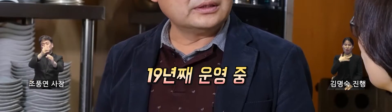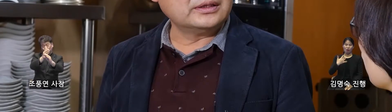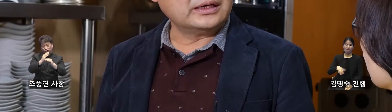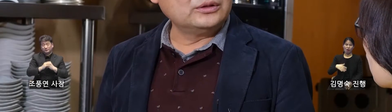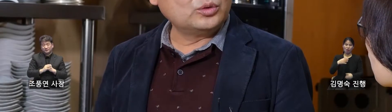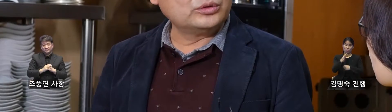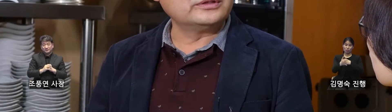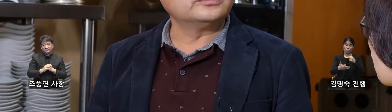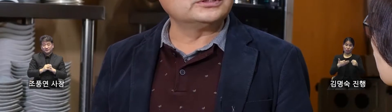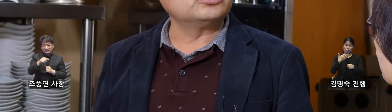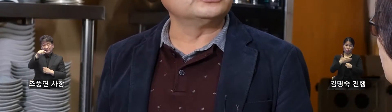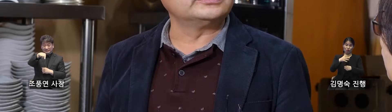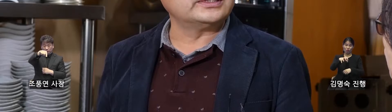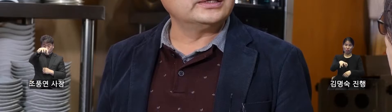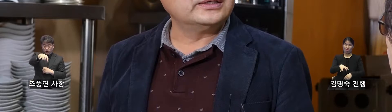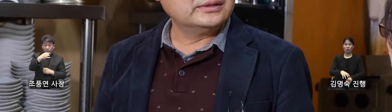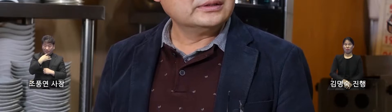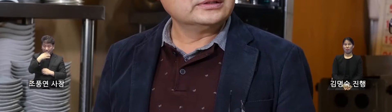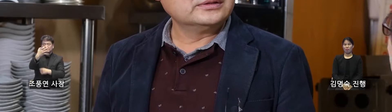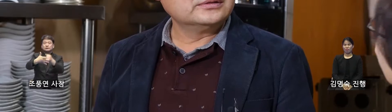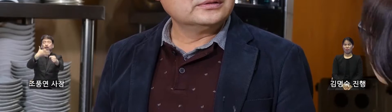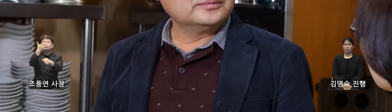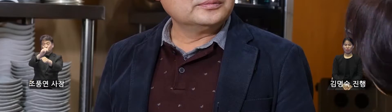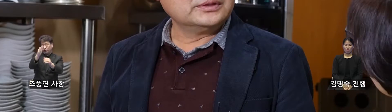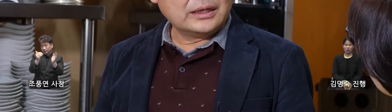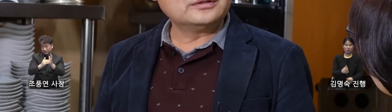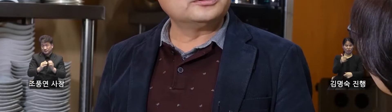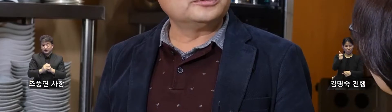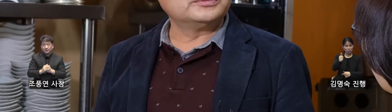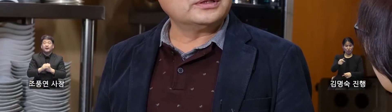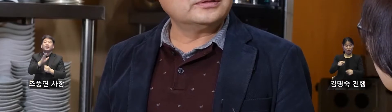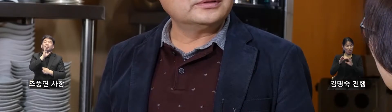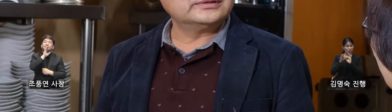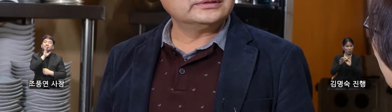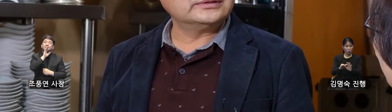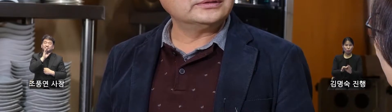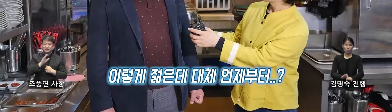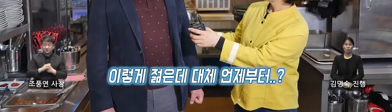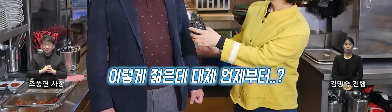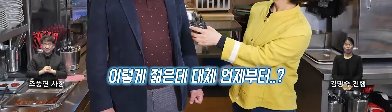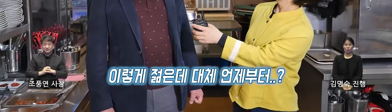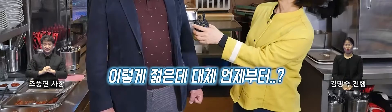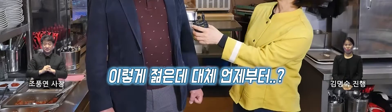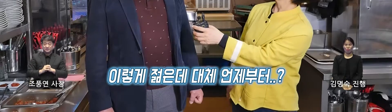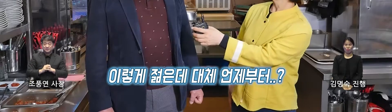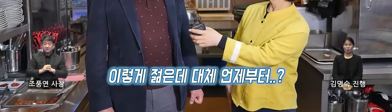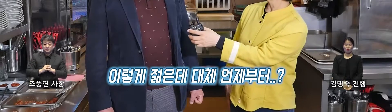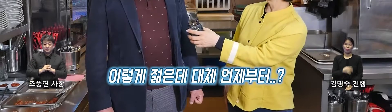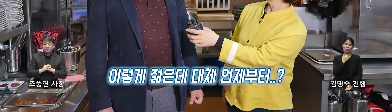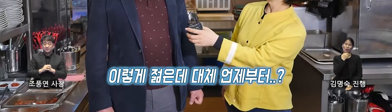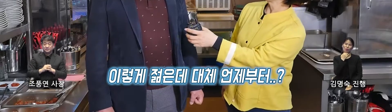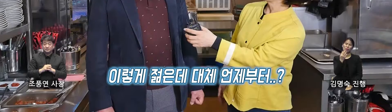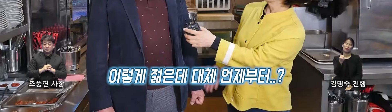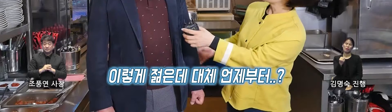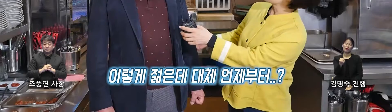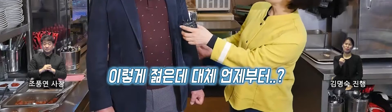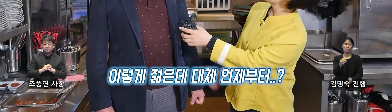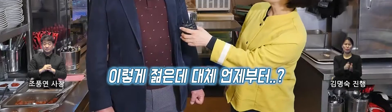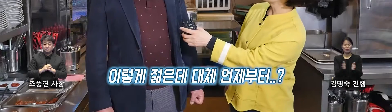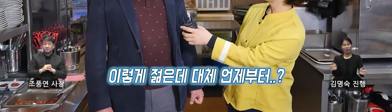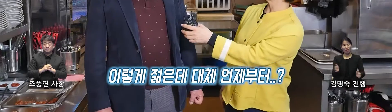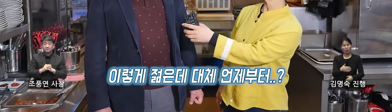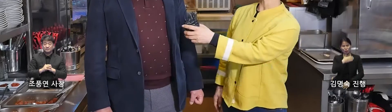19년이요? 네네, 한 곳에서 19년째. 사장님이 쭉이요? 네, 그렇습니다. 그 몇 살 때부터 하셨다는 거예요?